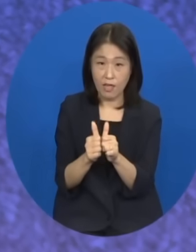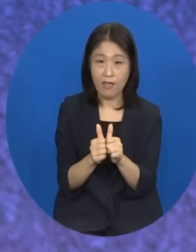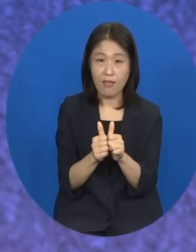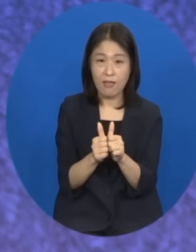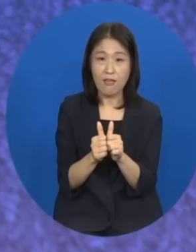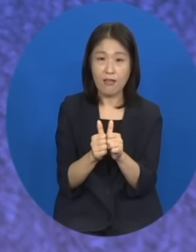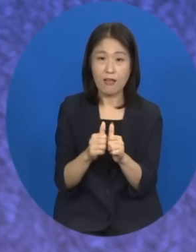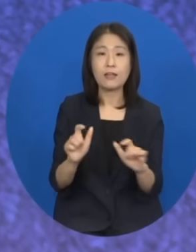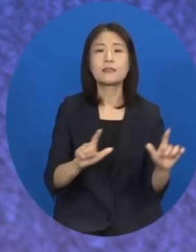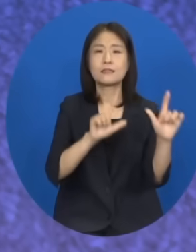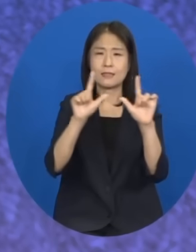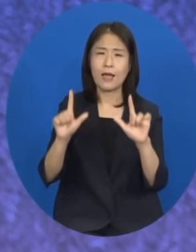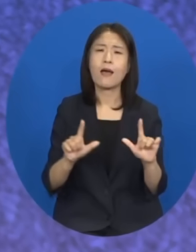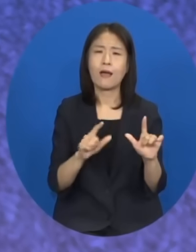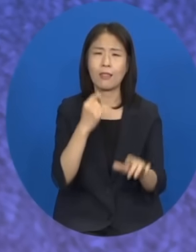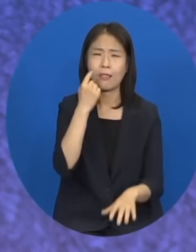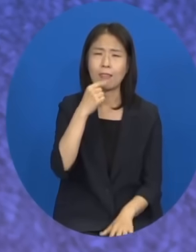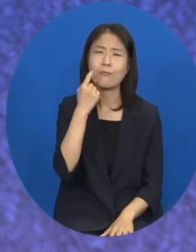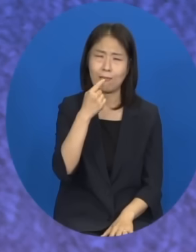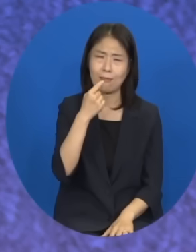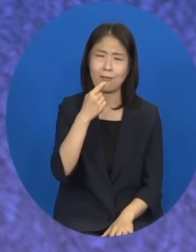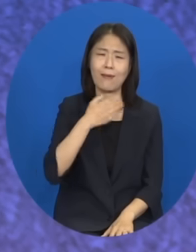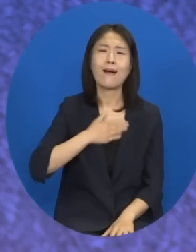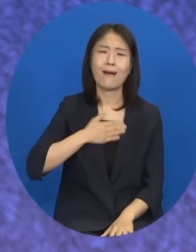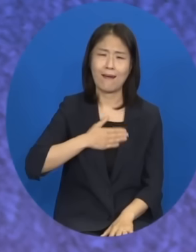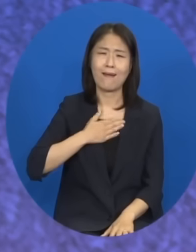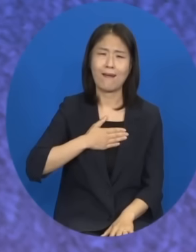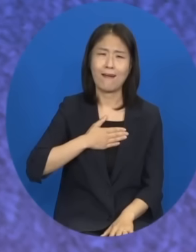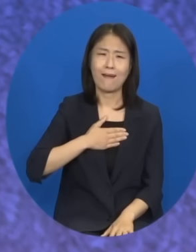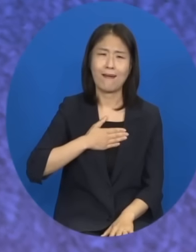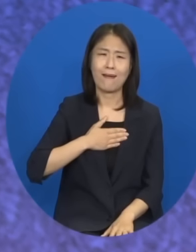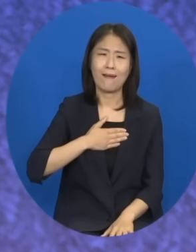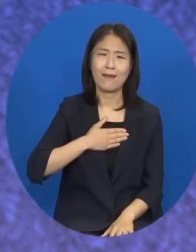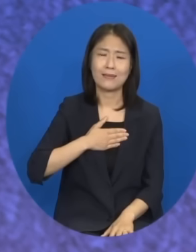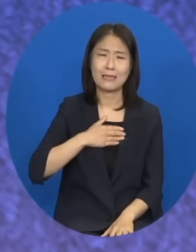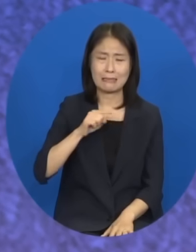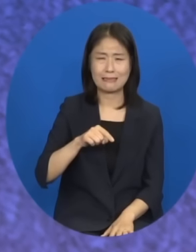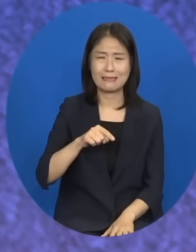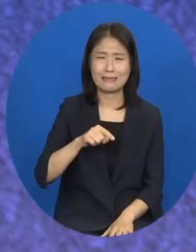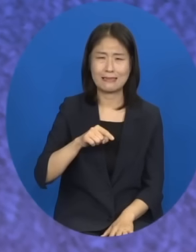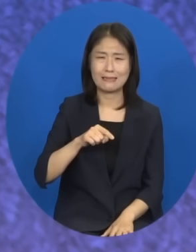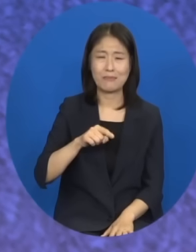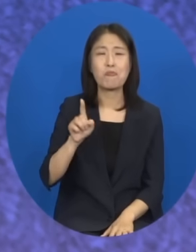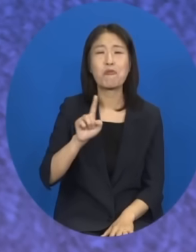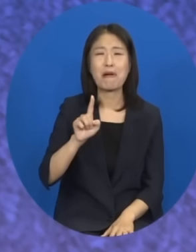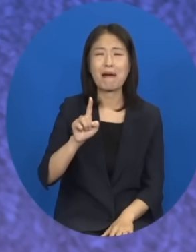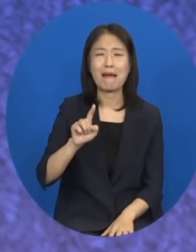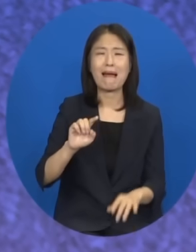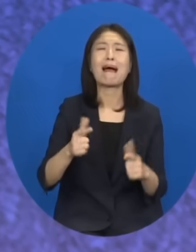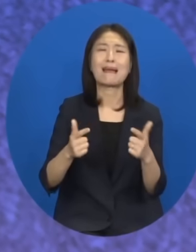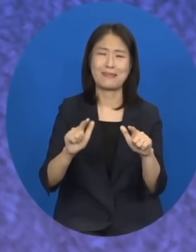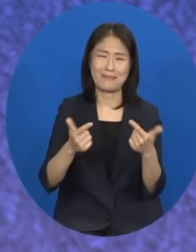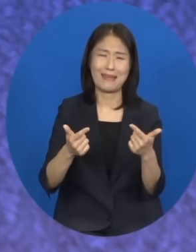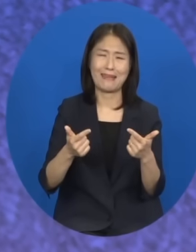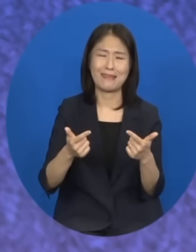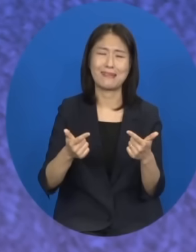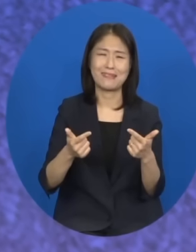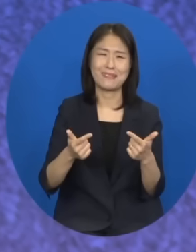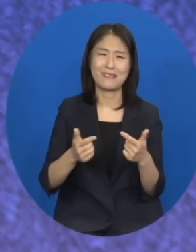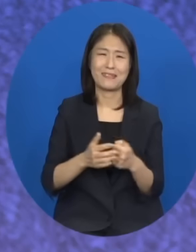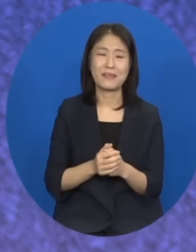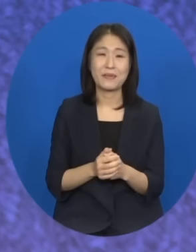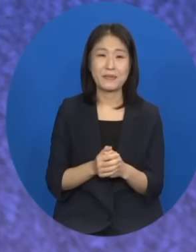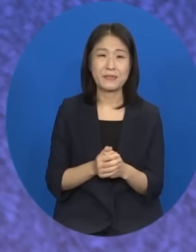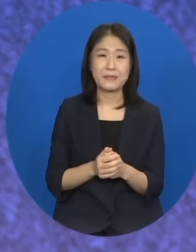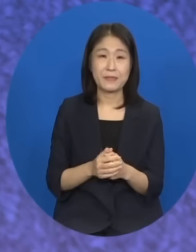줄로 알았습니다. 근데 아니었다는 거죠. 실제로 와서 목회를 해보니까